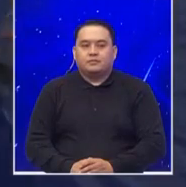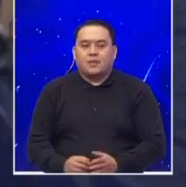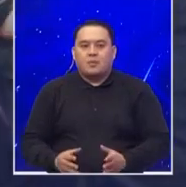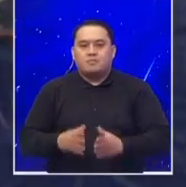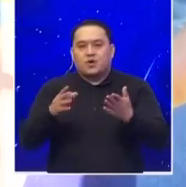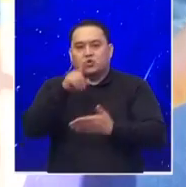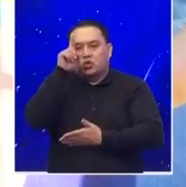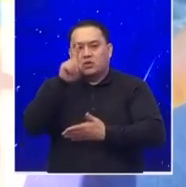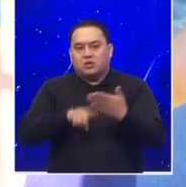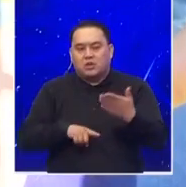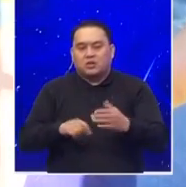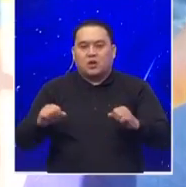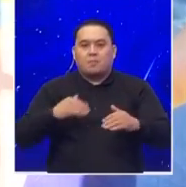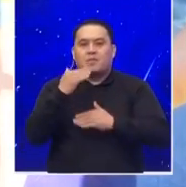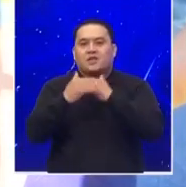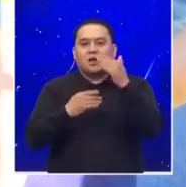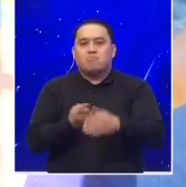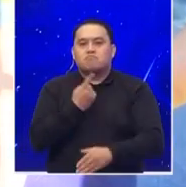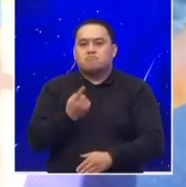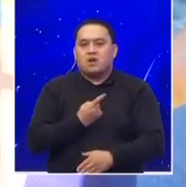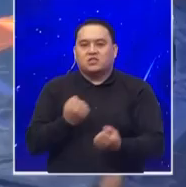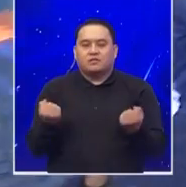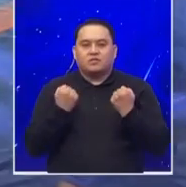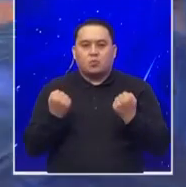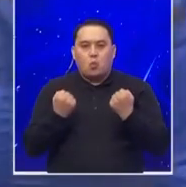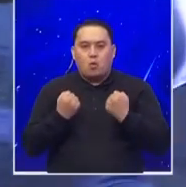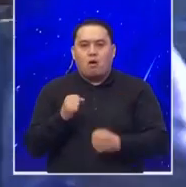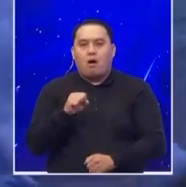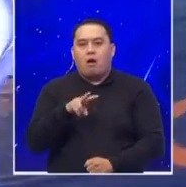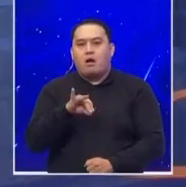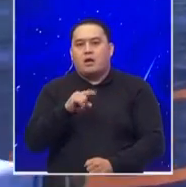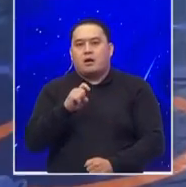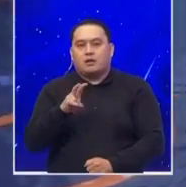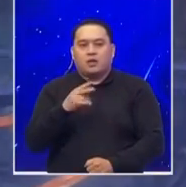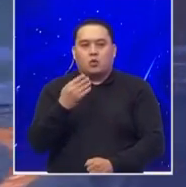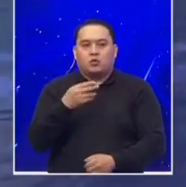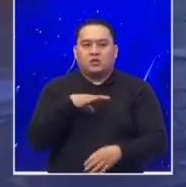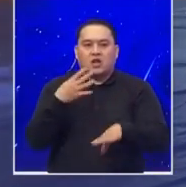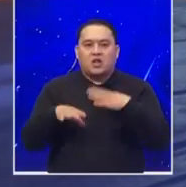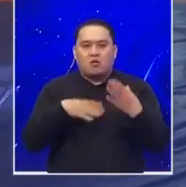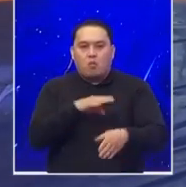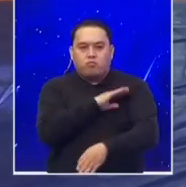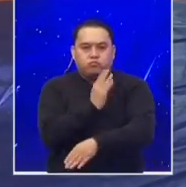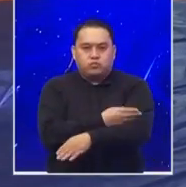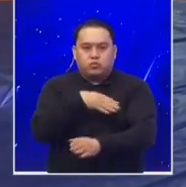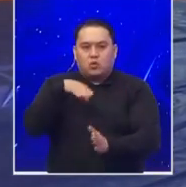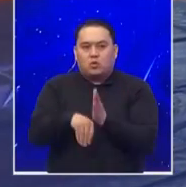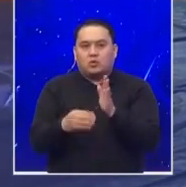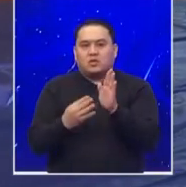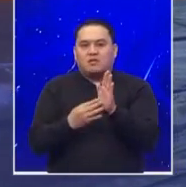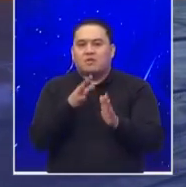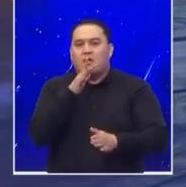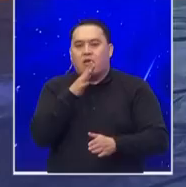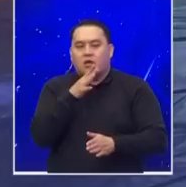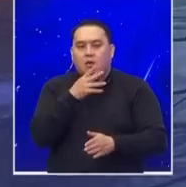Большие надежды возложены на перспективного и мастеровитого спортсмена Алихана Далабая. На тренировках он выкладывается на полную. 9 лет борец